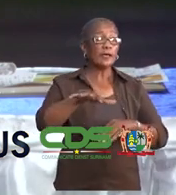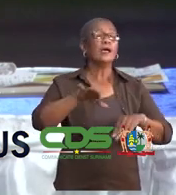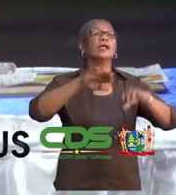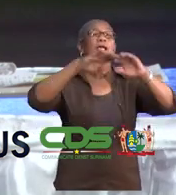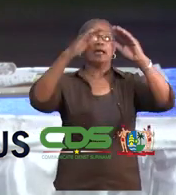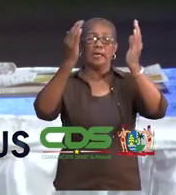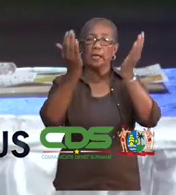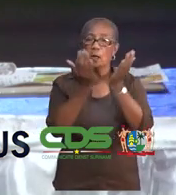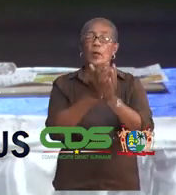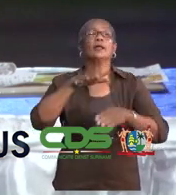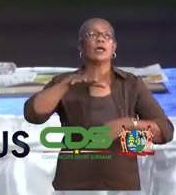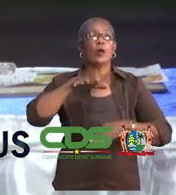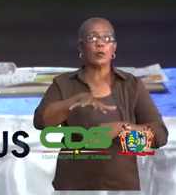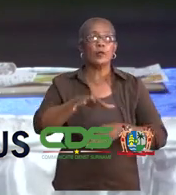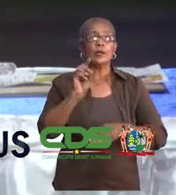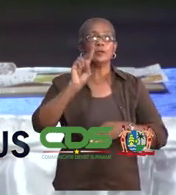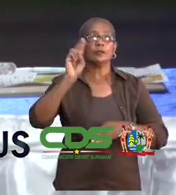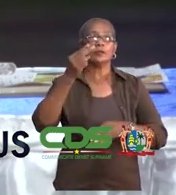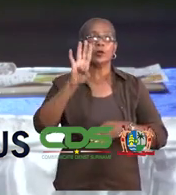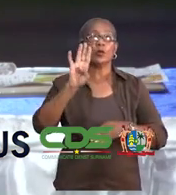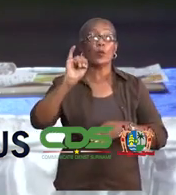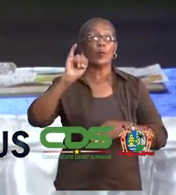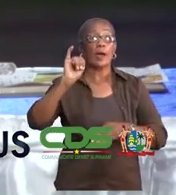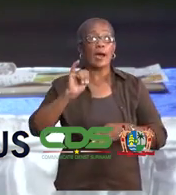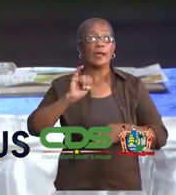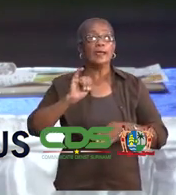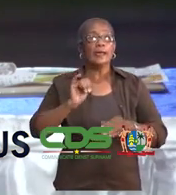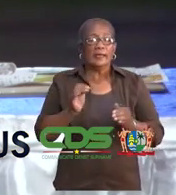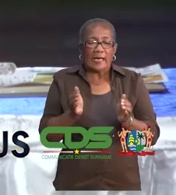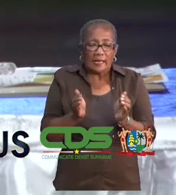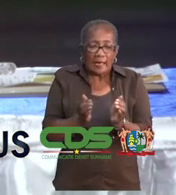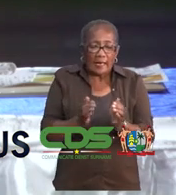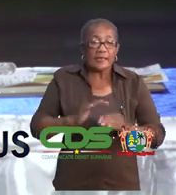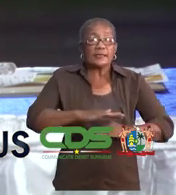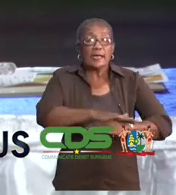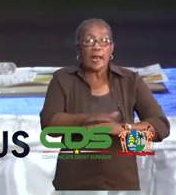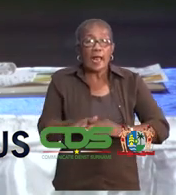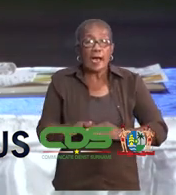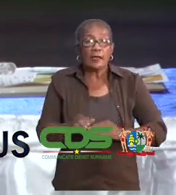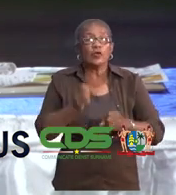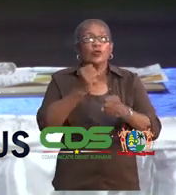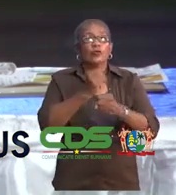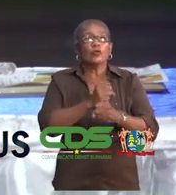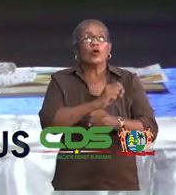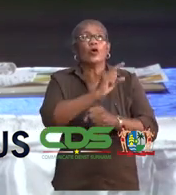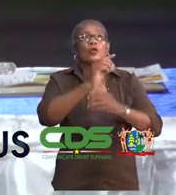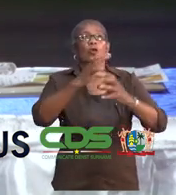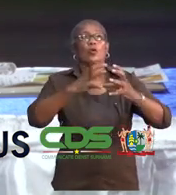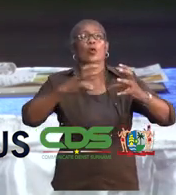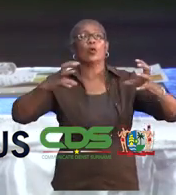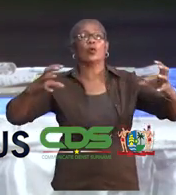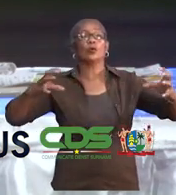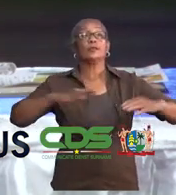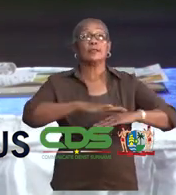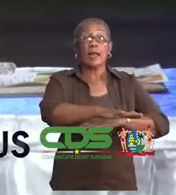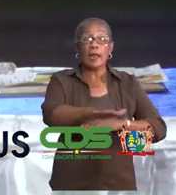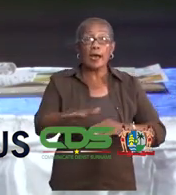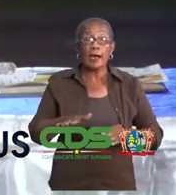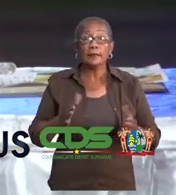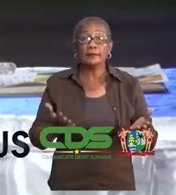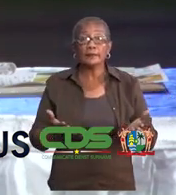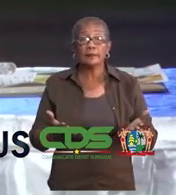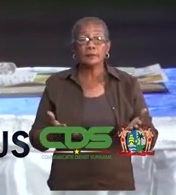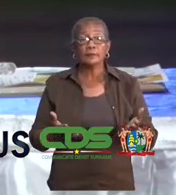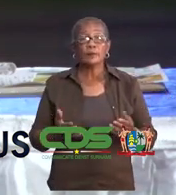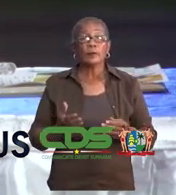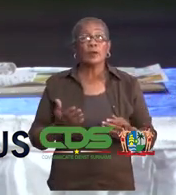wereld. Simpelweg. Van het kleinste land tot het grootste land. Daar niet zijn, onmogelijk is dat een